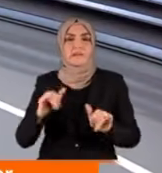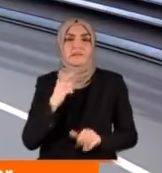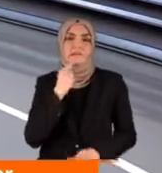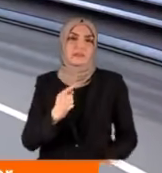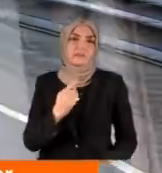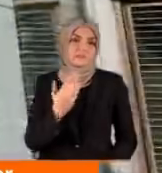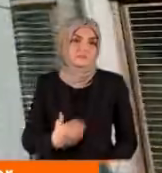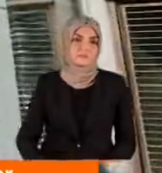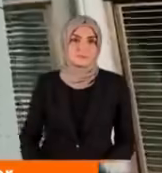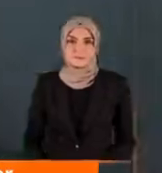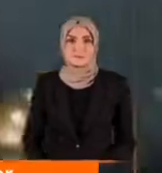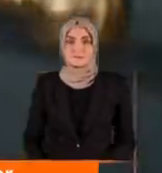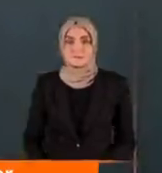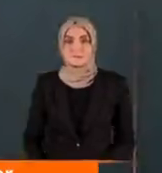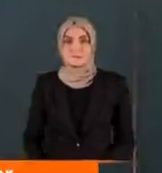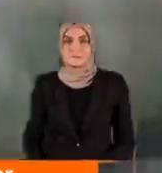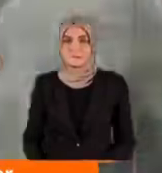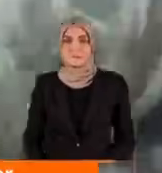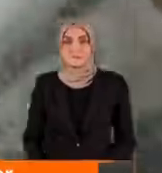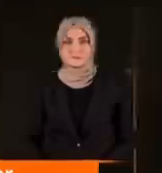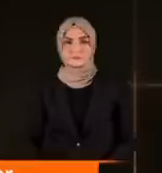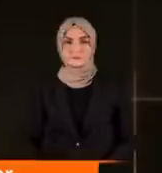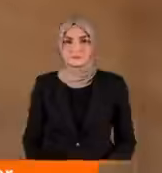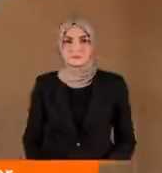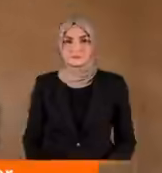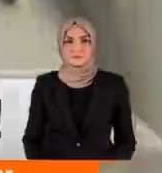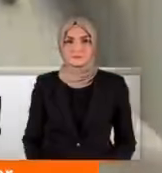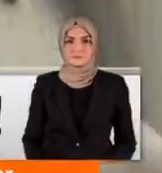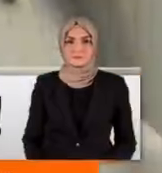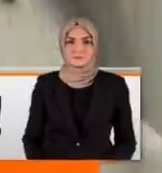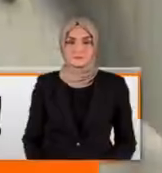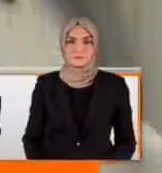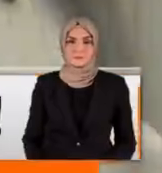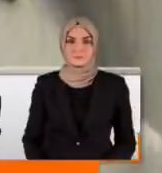kaldım abone ol bu